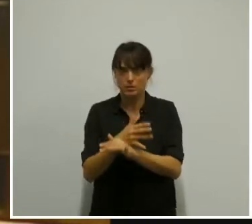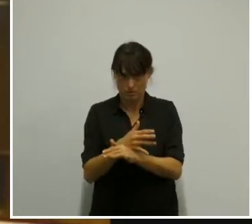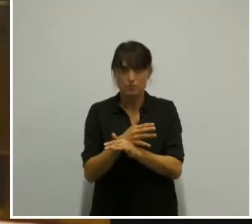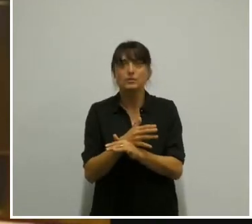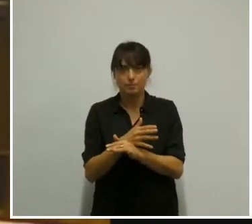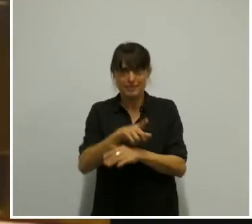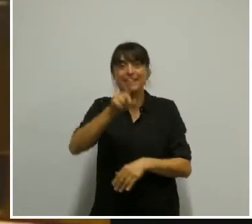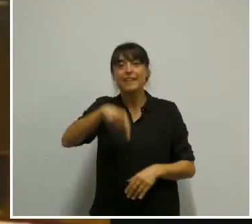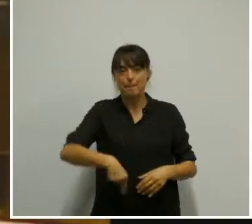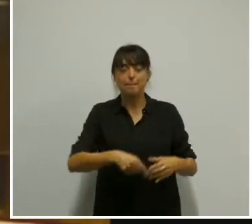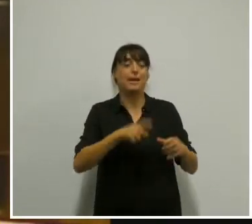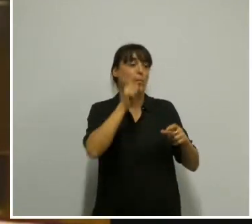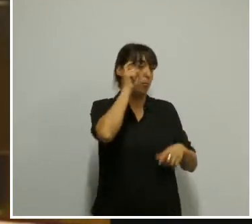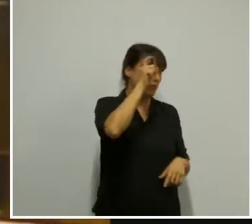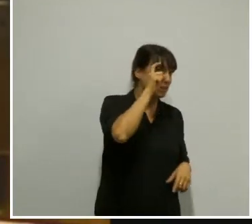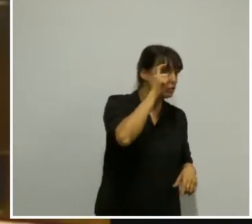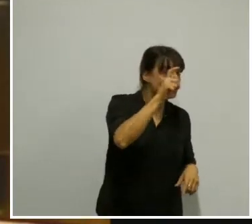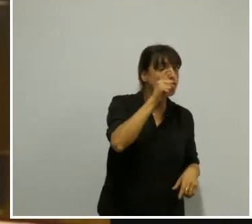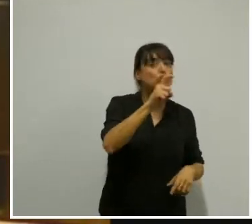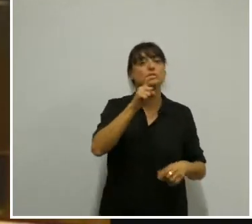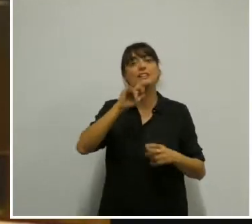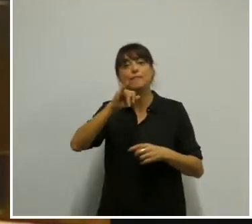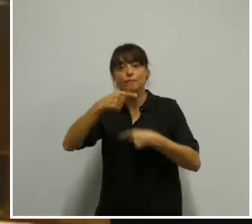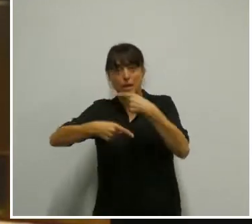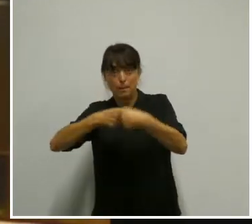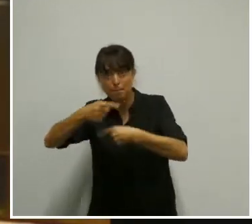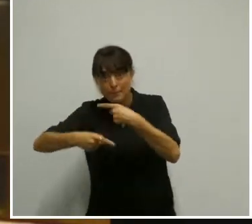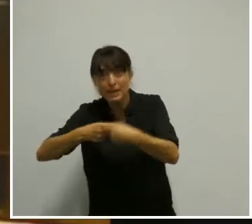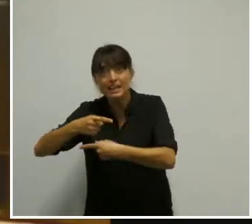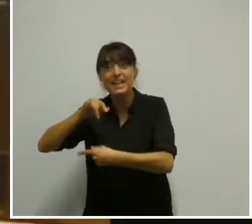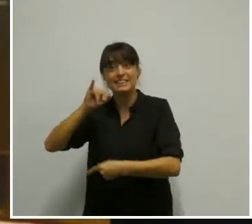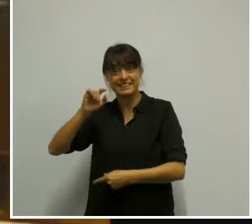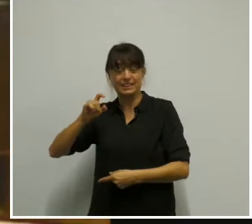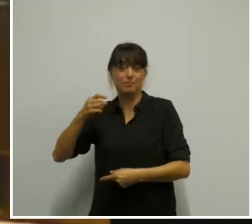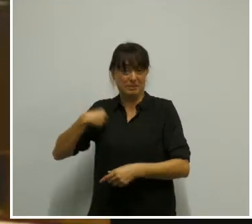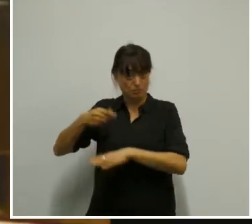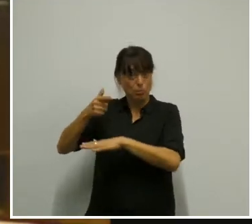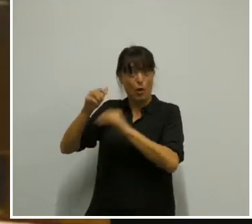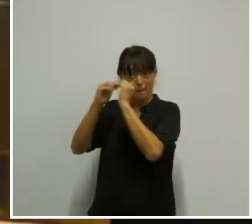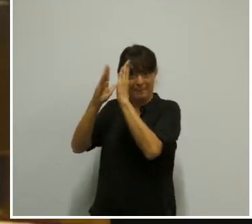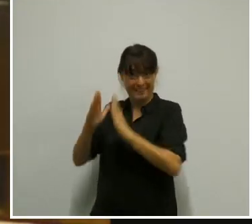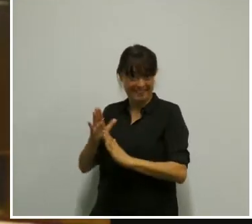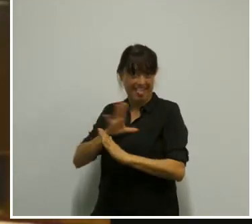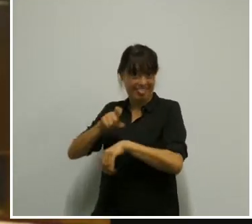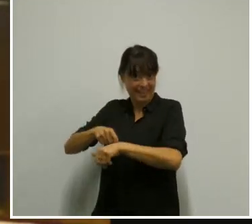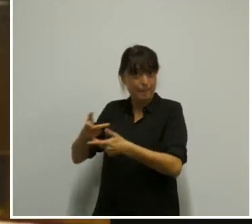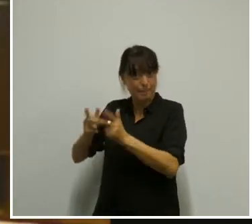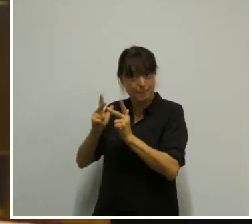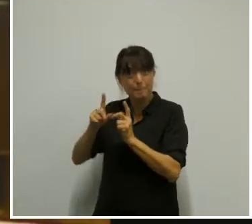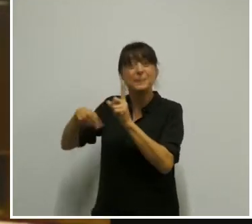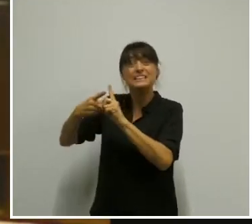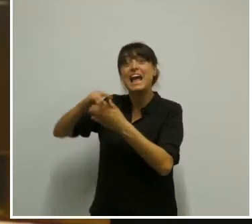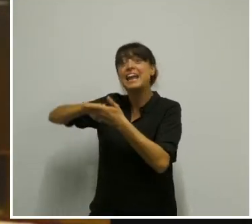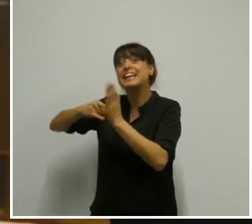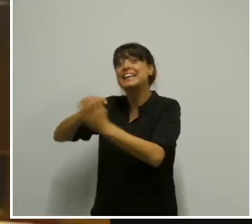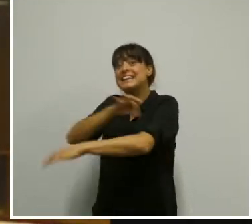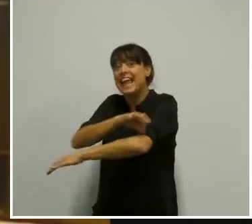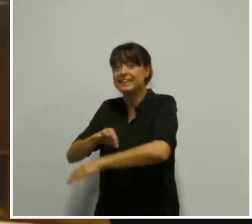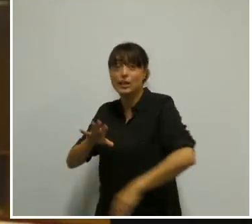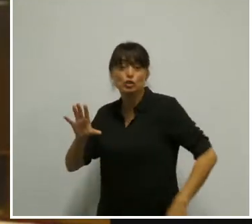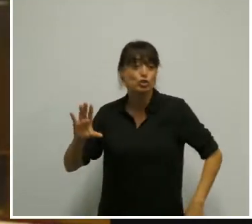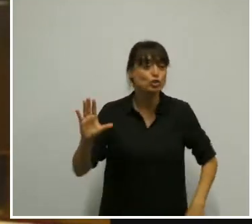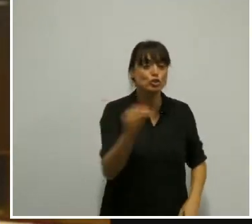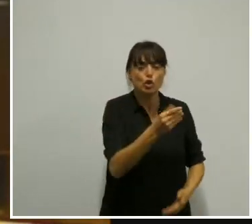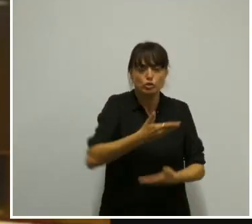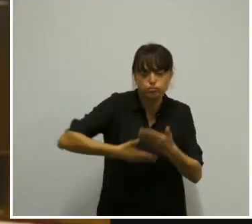comunitat educativa, és a dir, docents, amb les famílies, amb Chinochano, l'entitat de lleure, i a més amb arquitectes, amb arquitectes